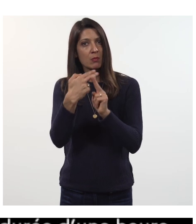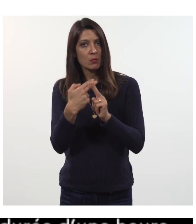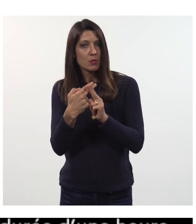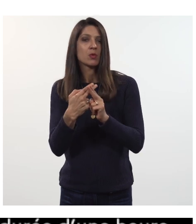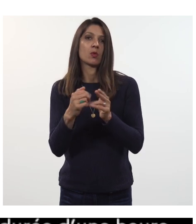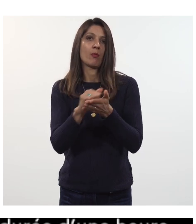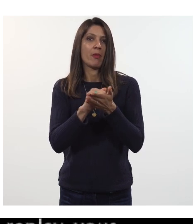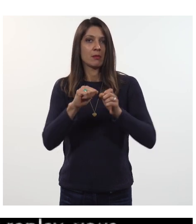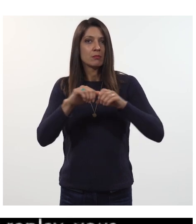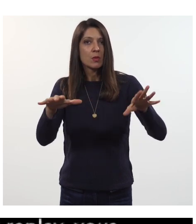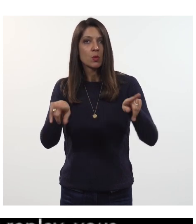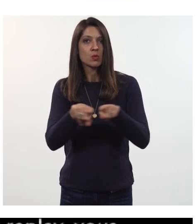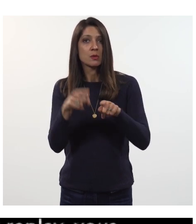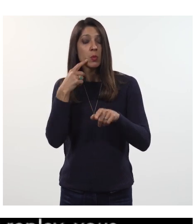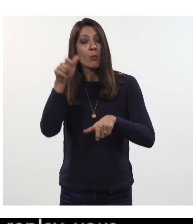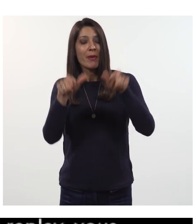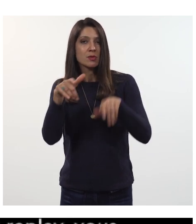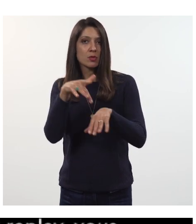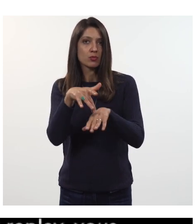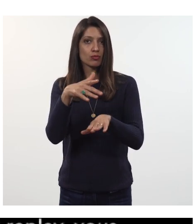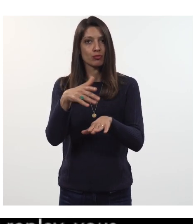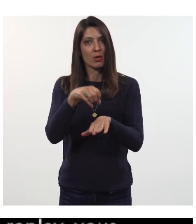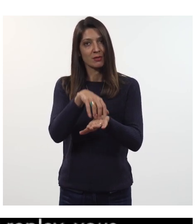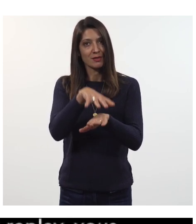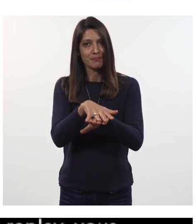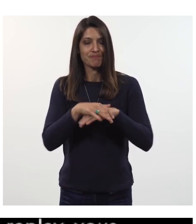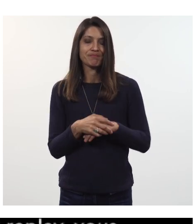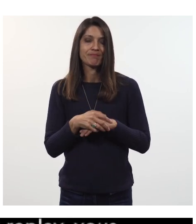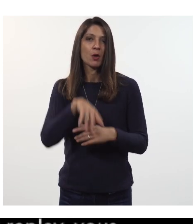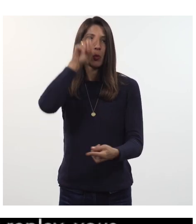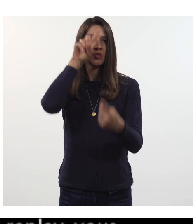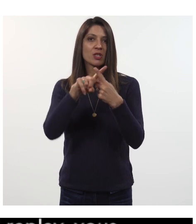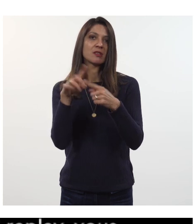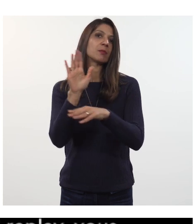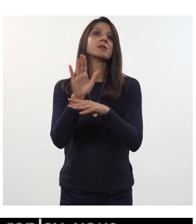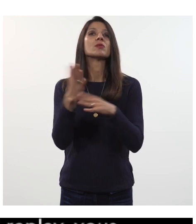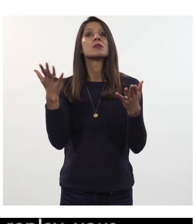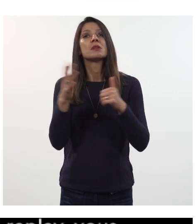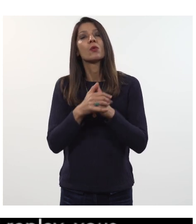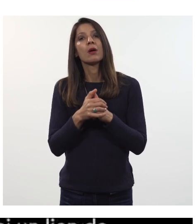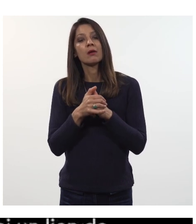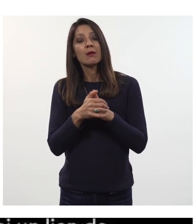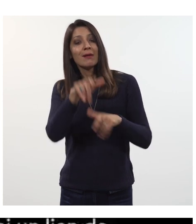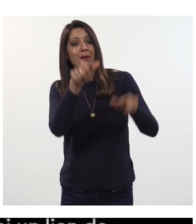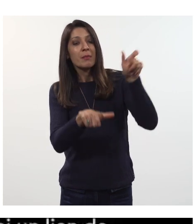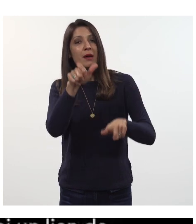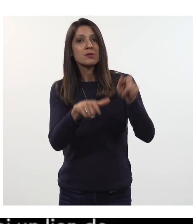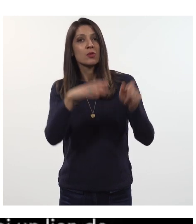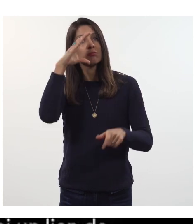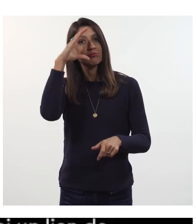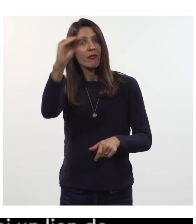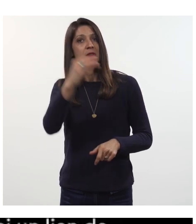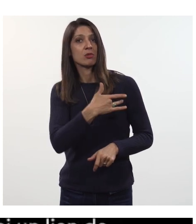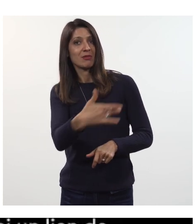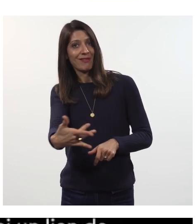qui se sont inscrites. L'objectif aujourd'hui est de partager de bonnes pratiques et d'aider les professionnels de santé à prévenir